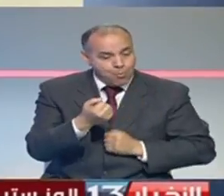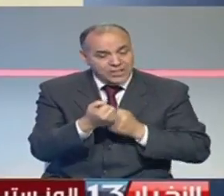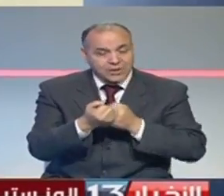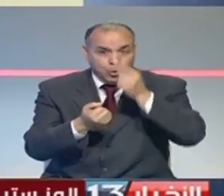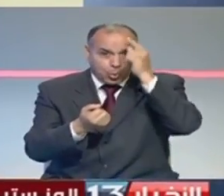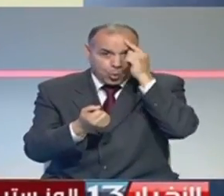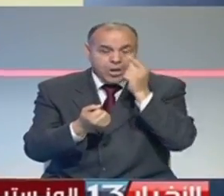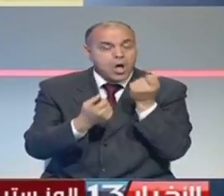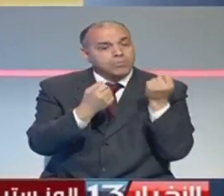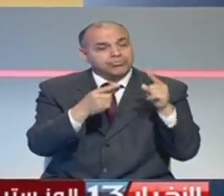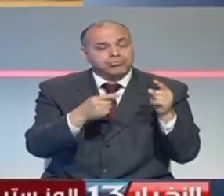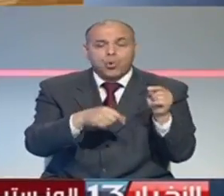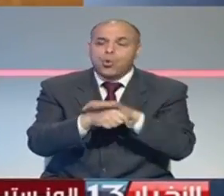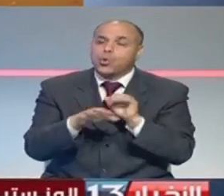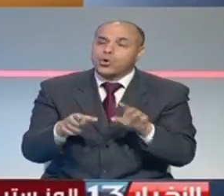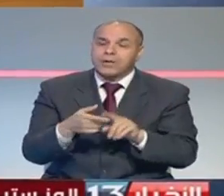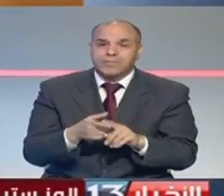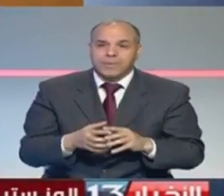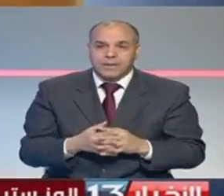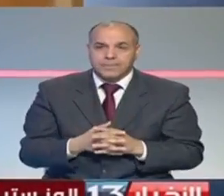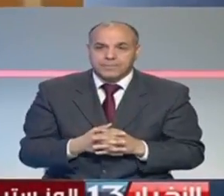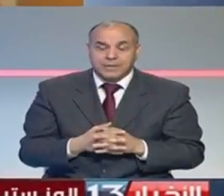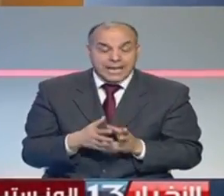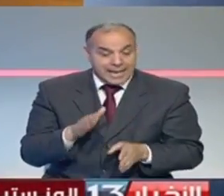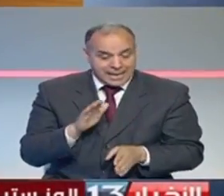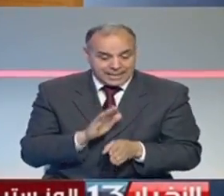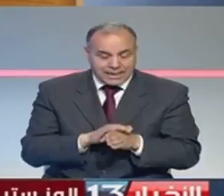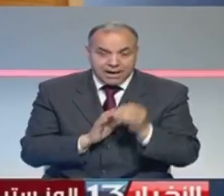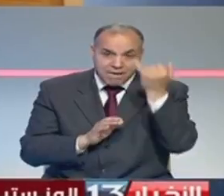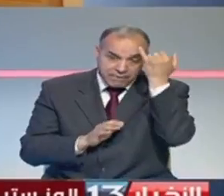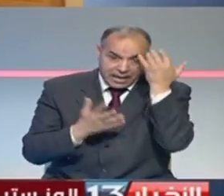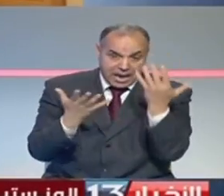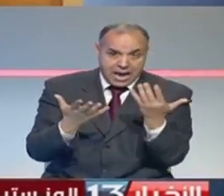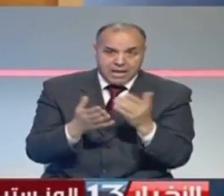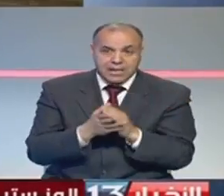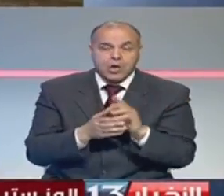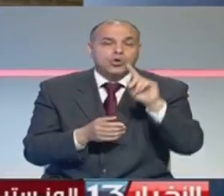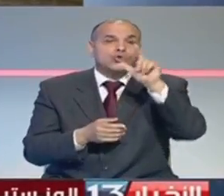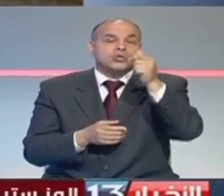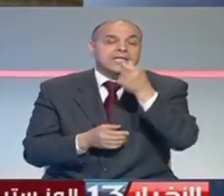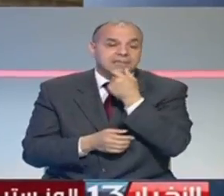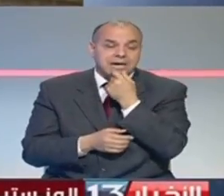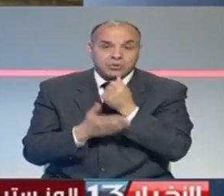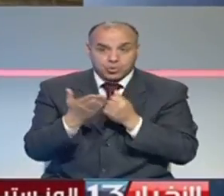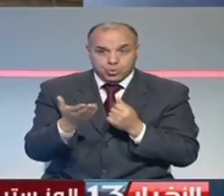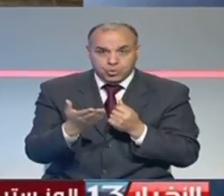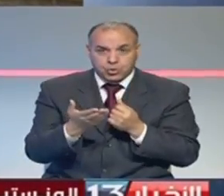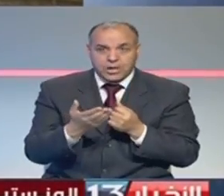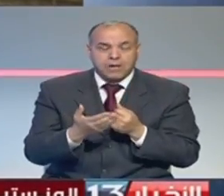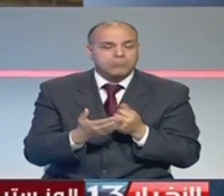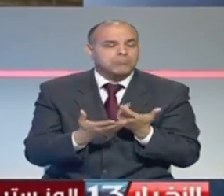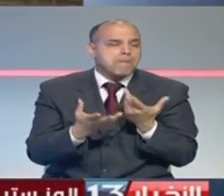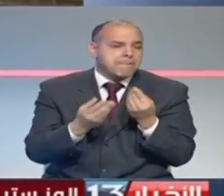الوطني في مقاومه جايه كنا انطلقنا في المبادره هذه يوم 16 مارس زودنا